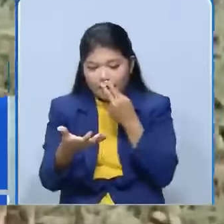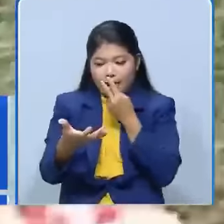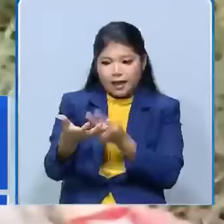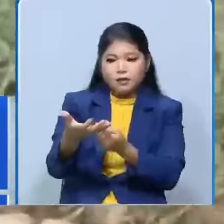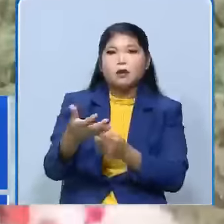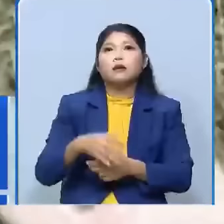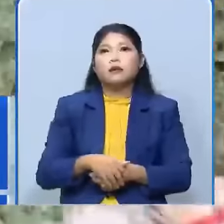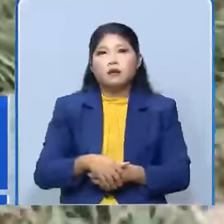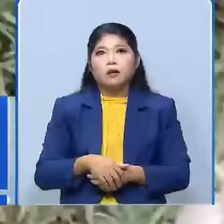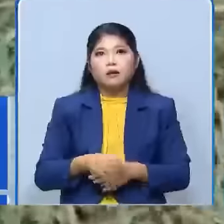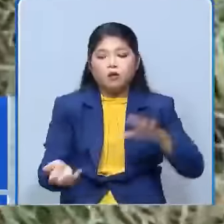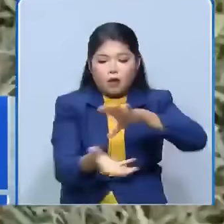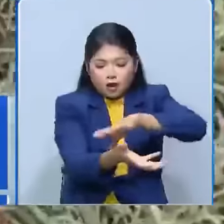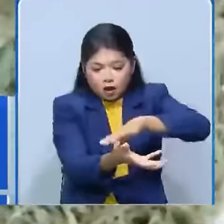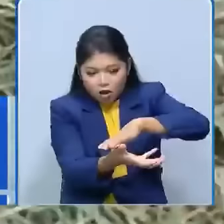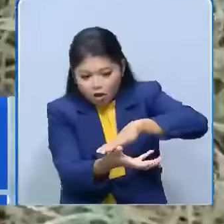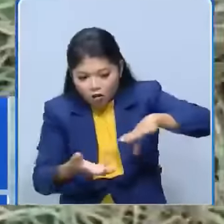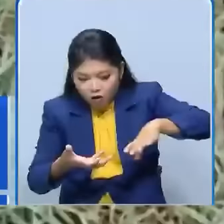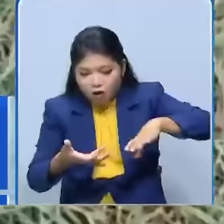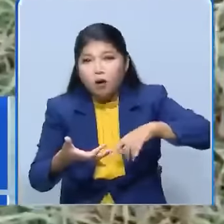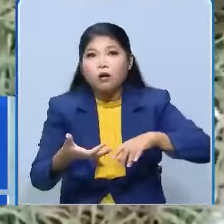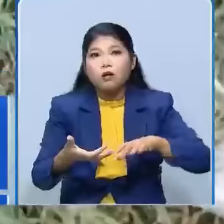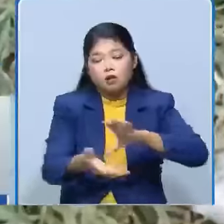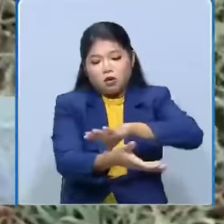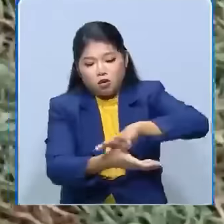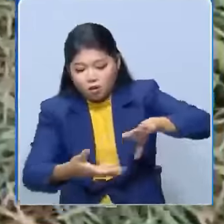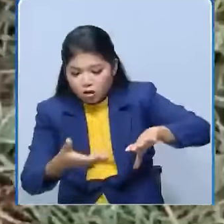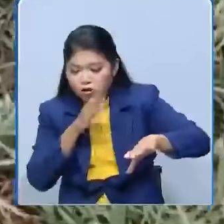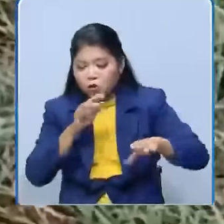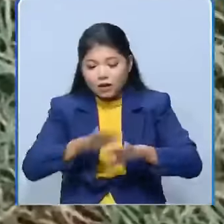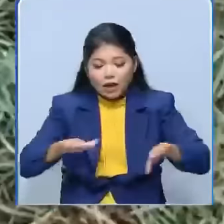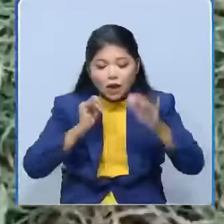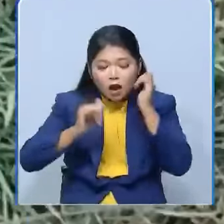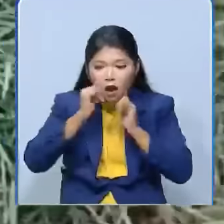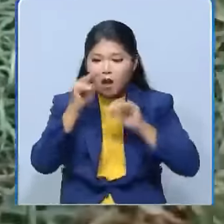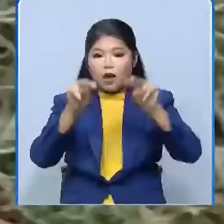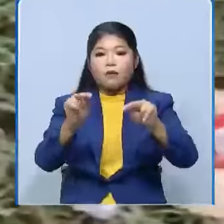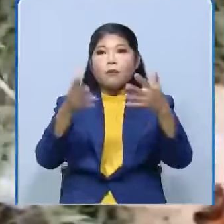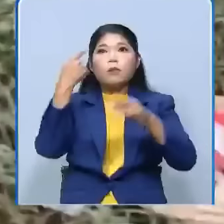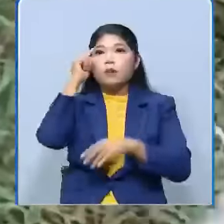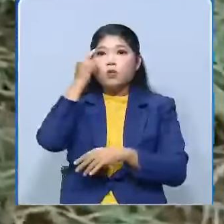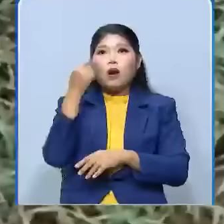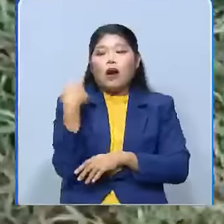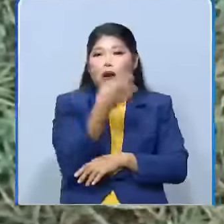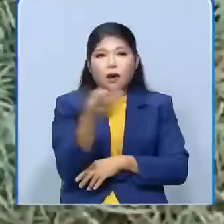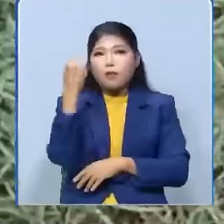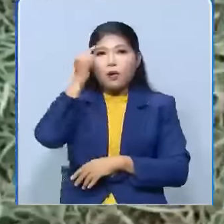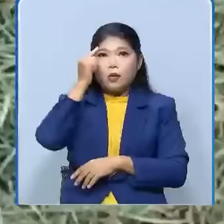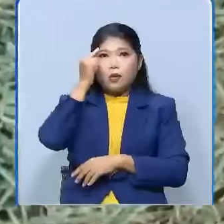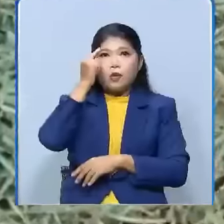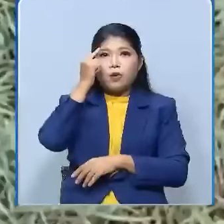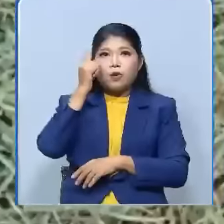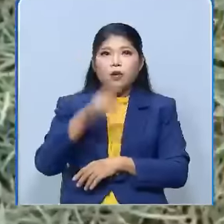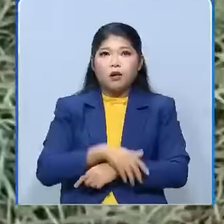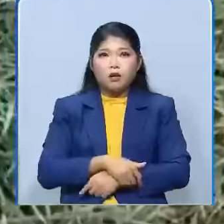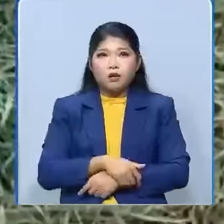แบบดึงกะละมังออกมาที่จังหวัดนี ้ ถ้าเกิดว่าเราไม่เห็นเด็กขยับอะเราก็ไม่รู้ว่ามีอะไรอยู่ข้างในเหมือนกัน บางคนก็อาจจะไม่สนใจ